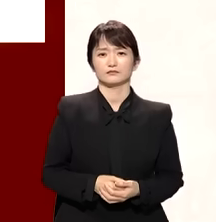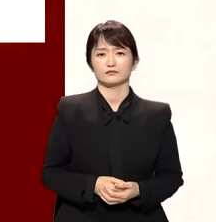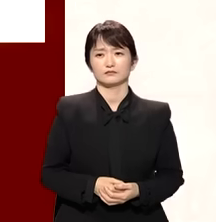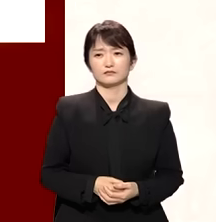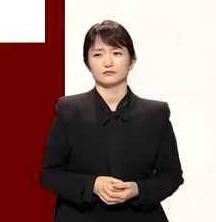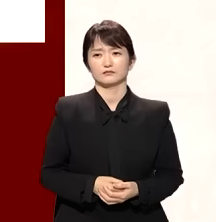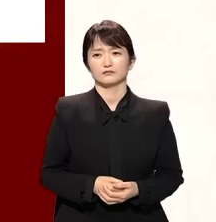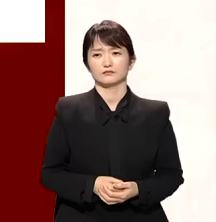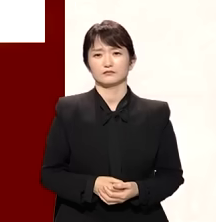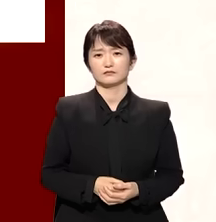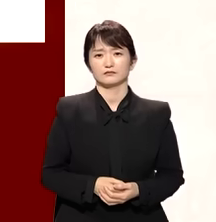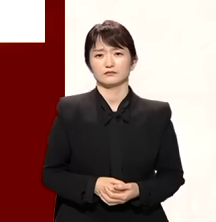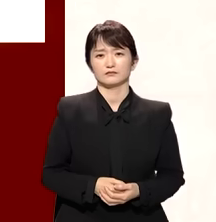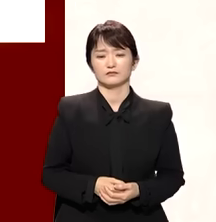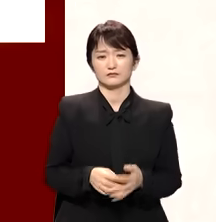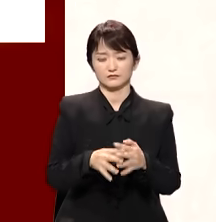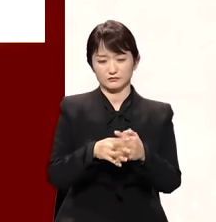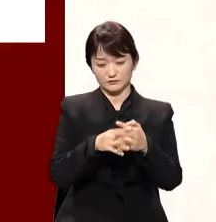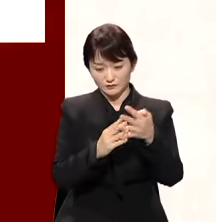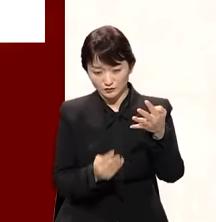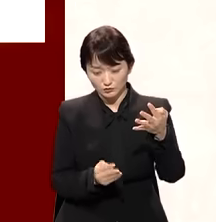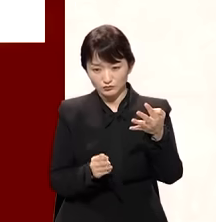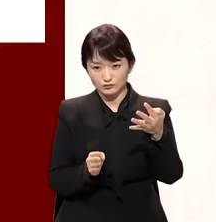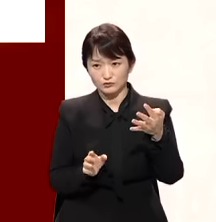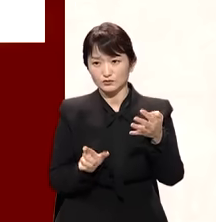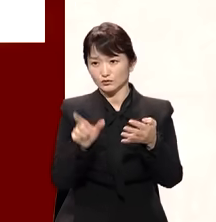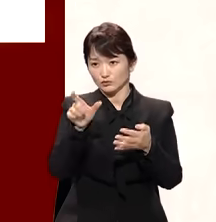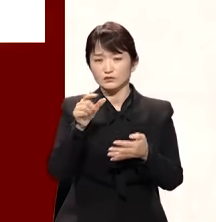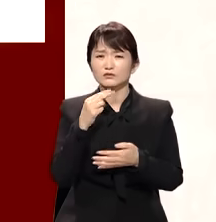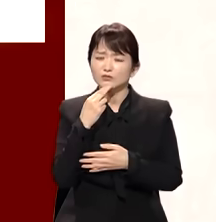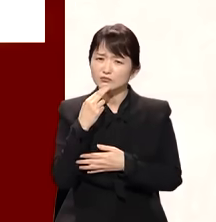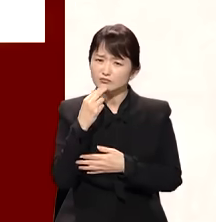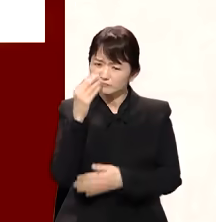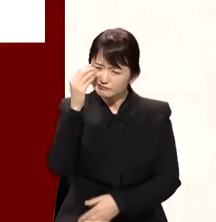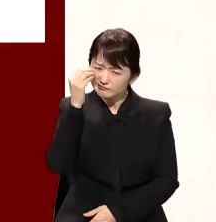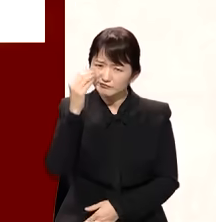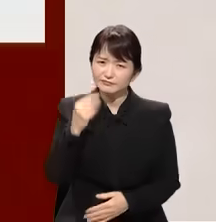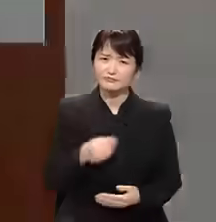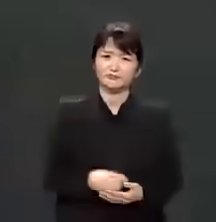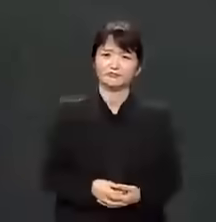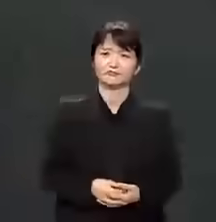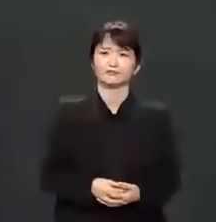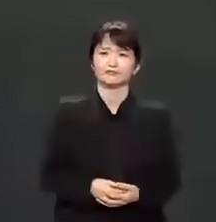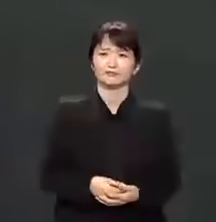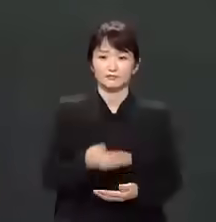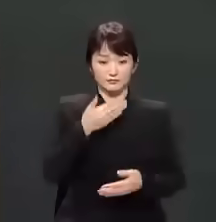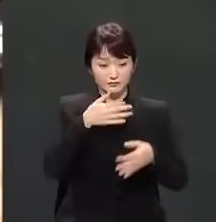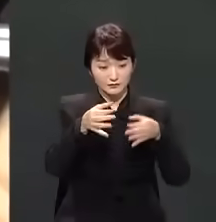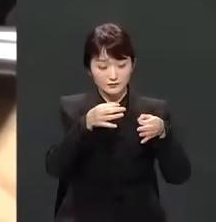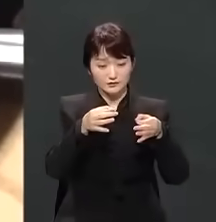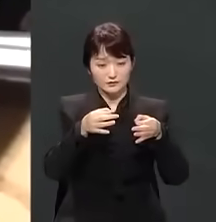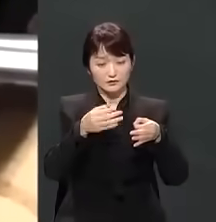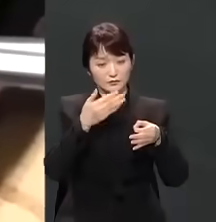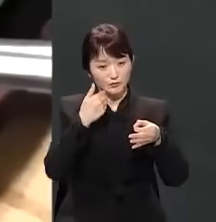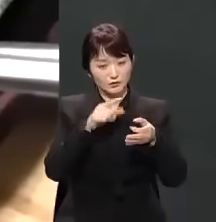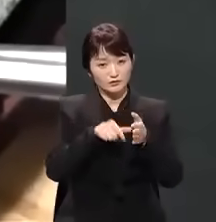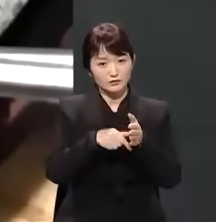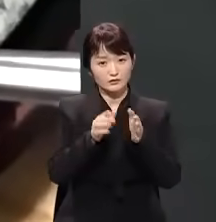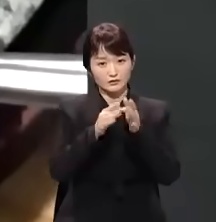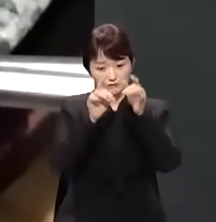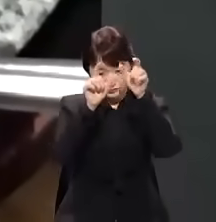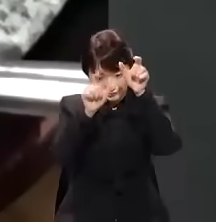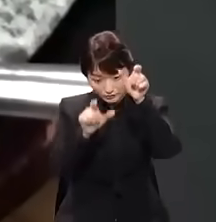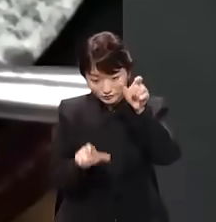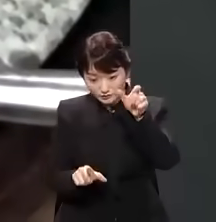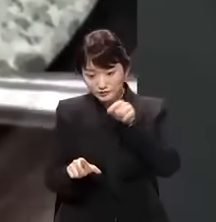보통 저려면 영수 정도 올려야 되는데 영수 정도 안 올려져 있었던 건 좀 이상하고 그다음에 저 식당 리뷰를 좀 찾아보니까